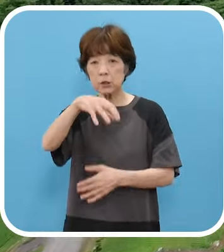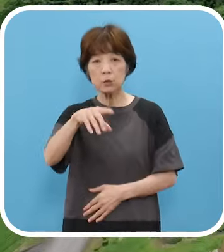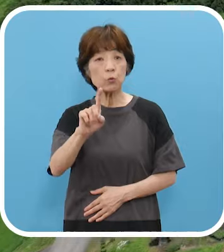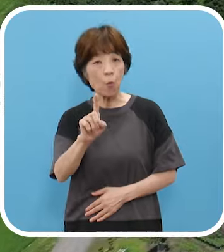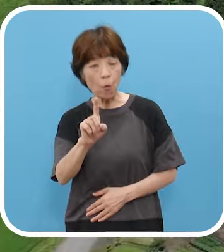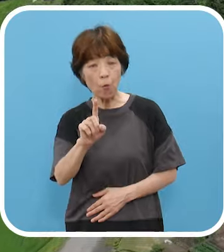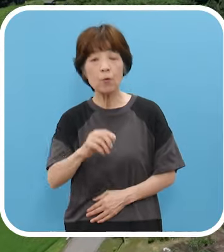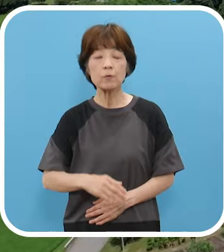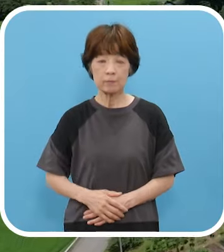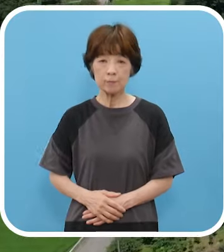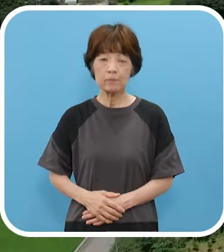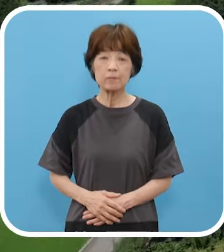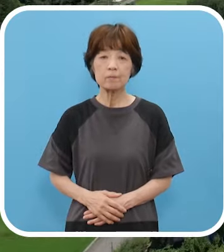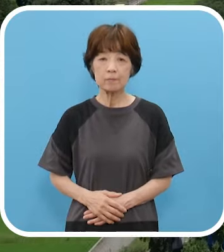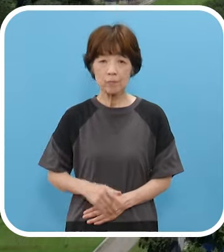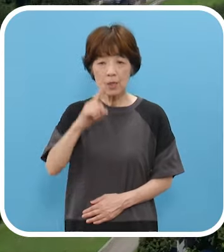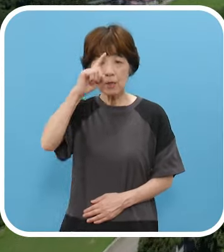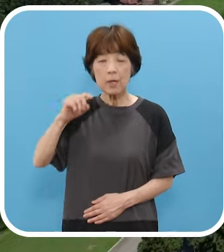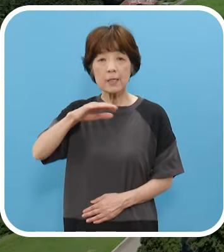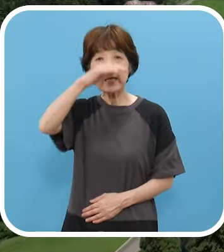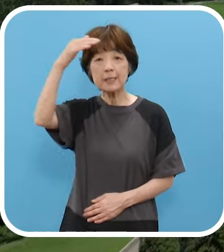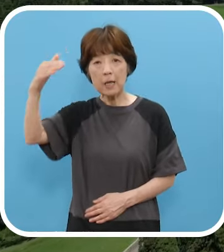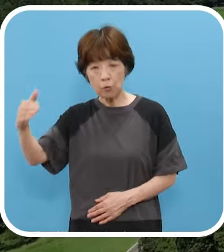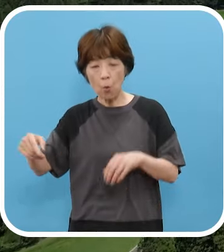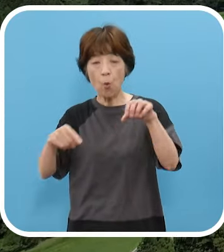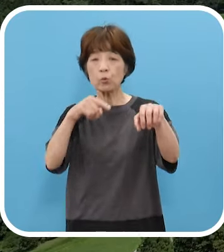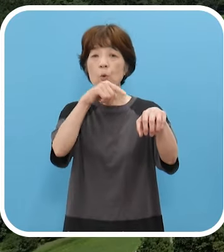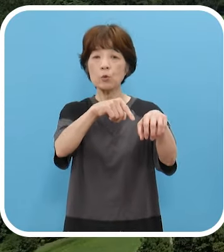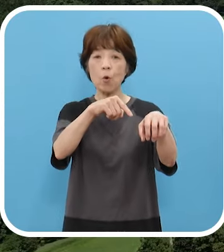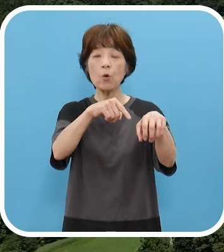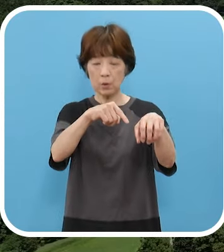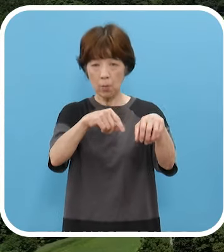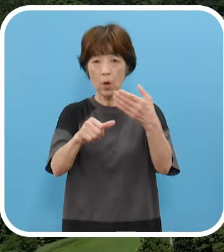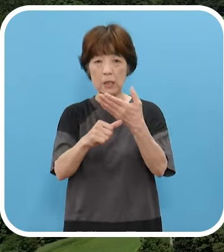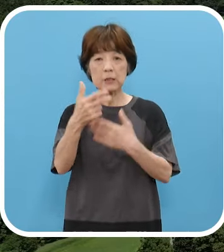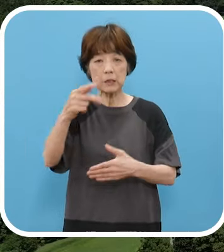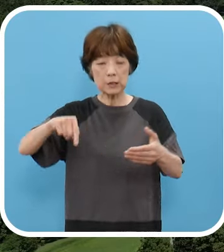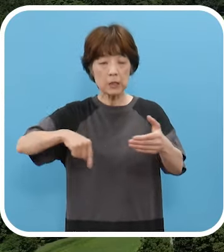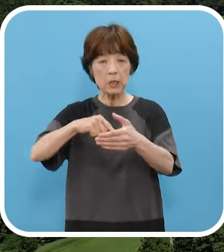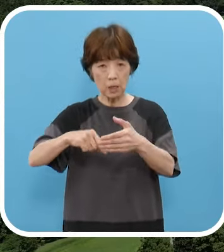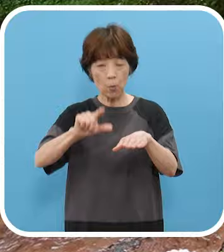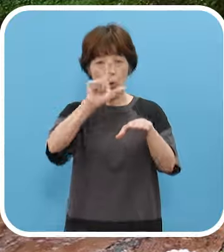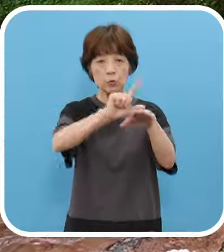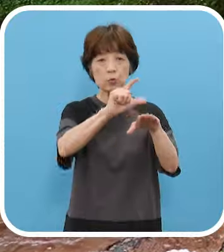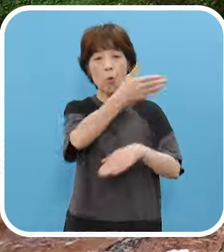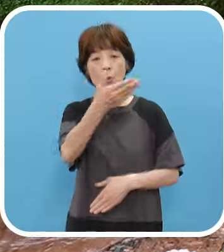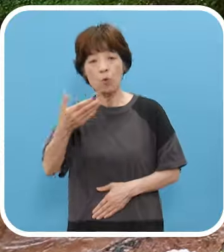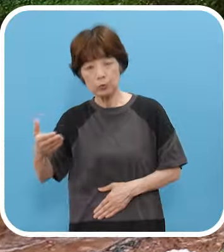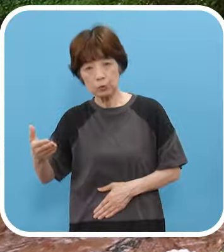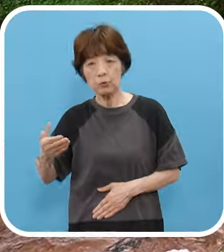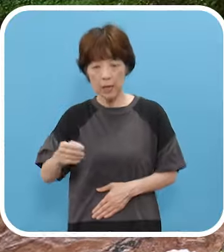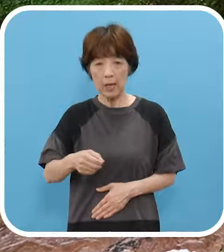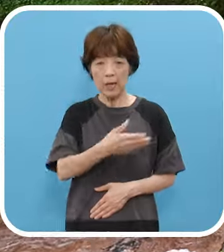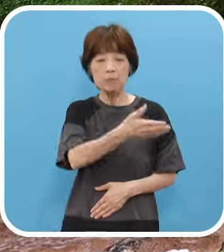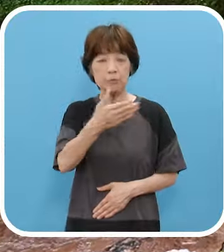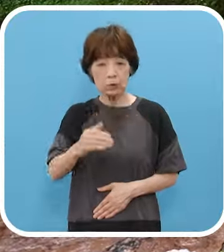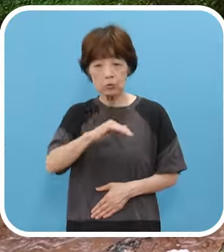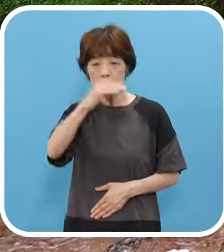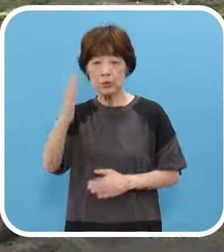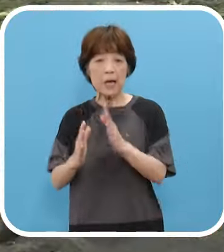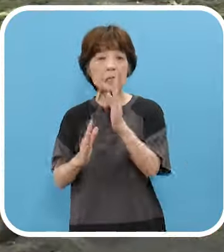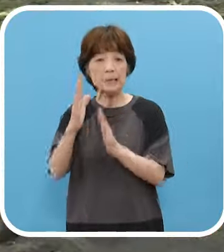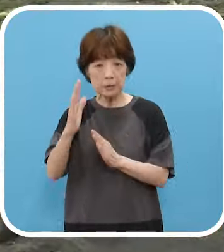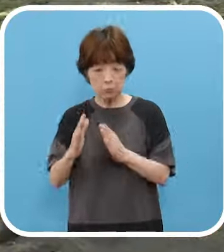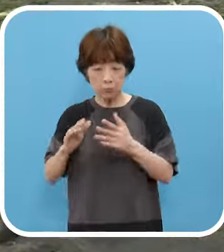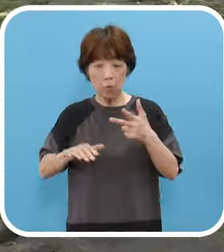ですか？ 太平山の麓となるんですけれども、秋田市内でも最上流で豊富な水資源、それから山林資